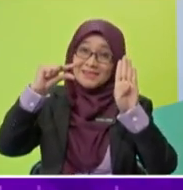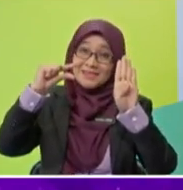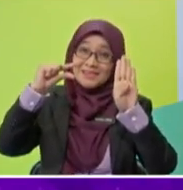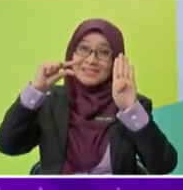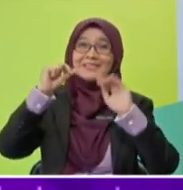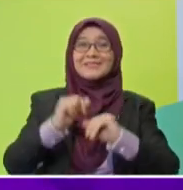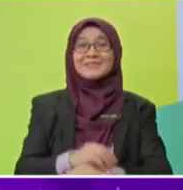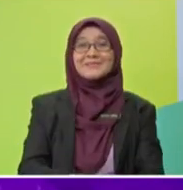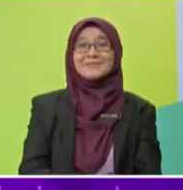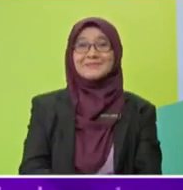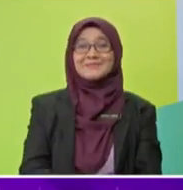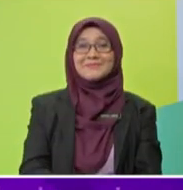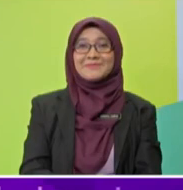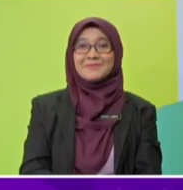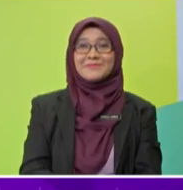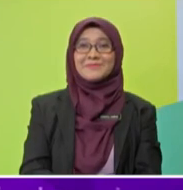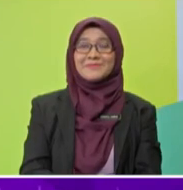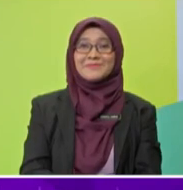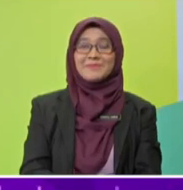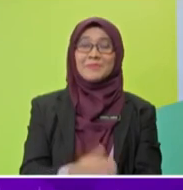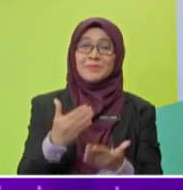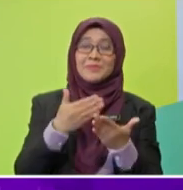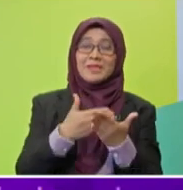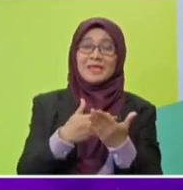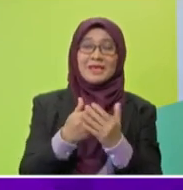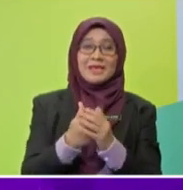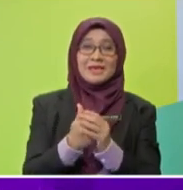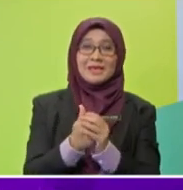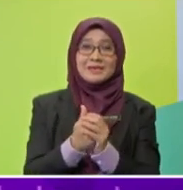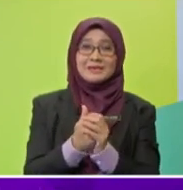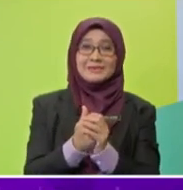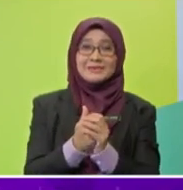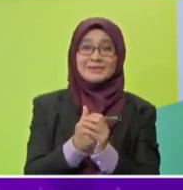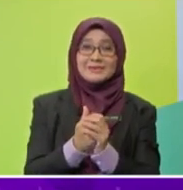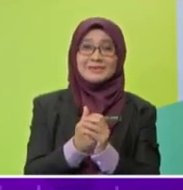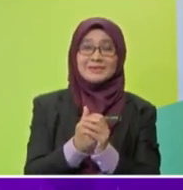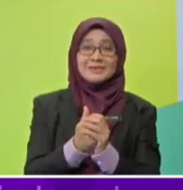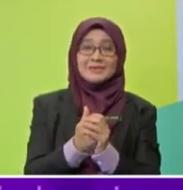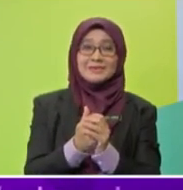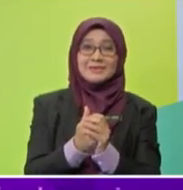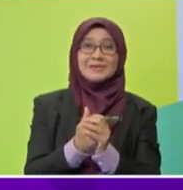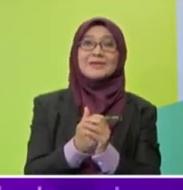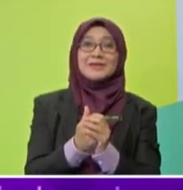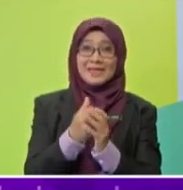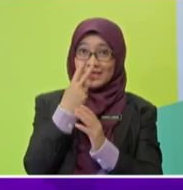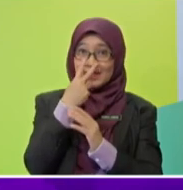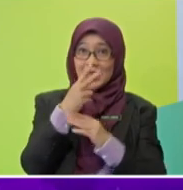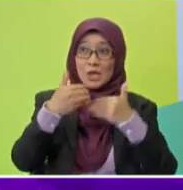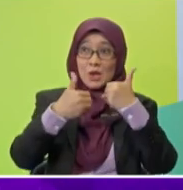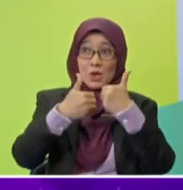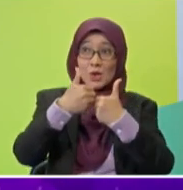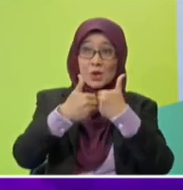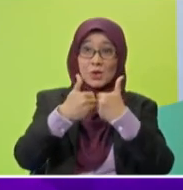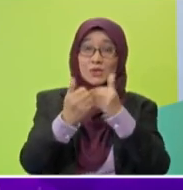Oke seterusnya kita pergi yang jelek terus dia yaitu ah roti